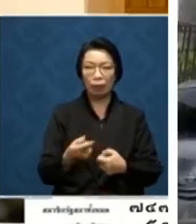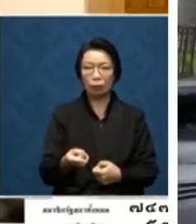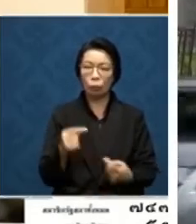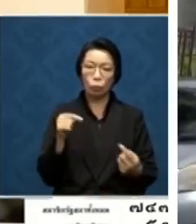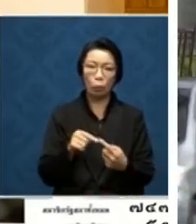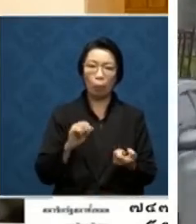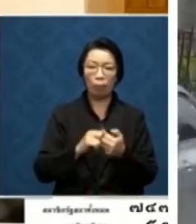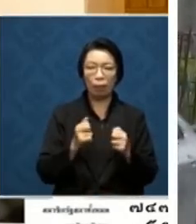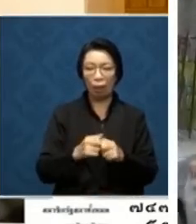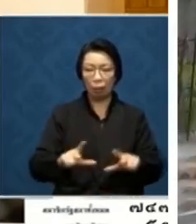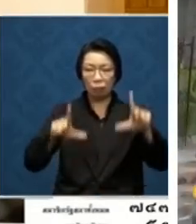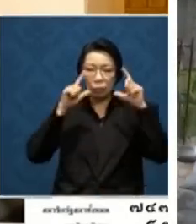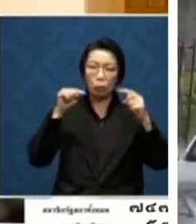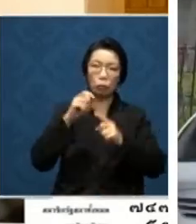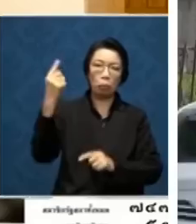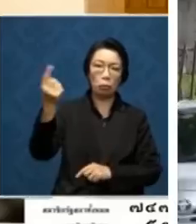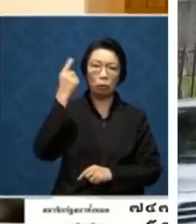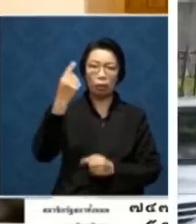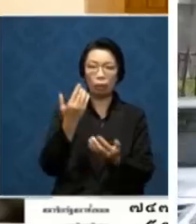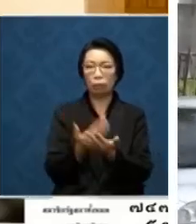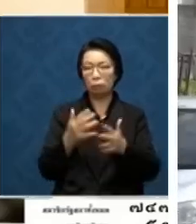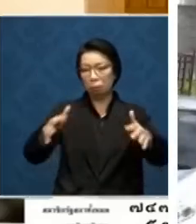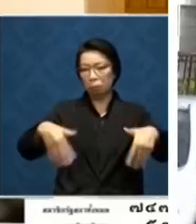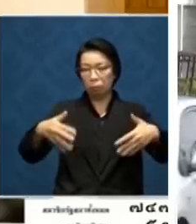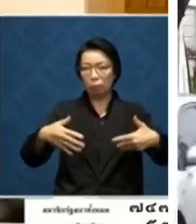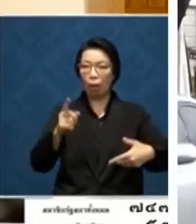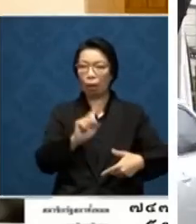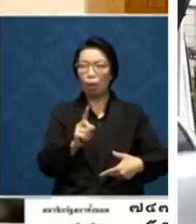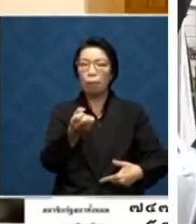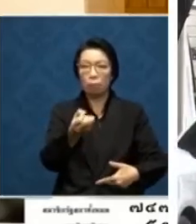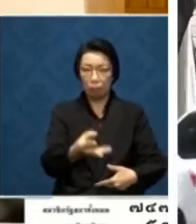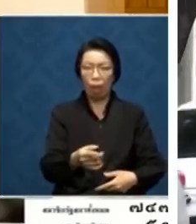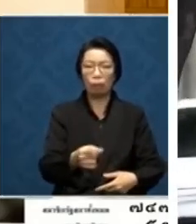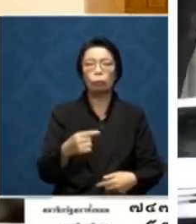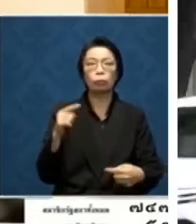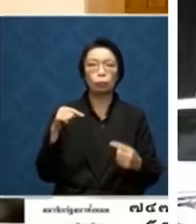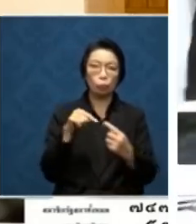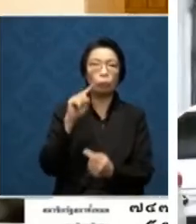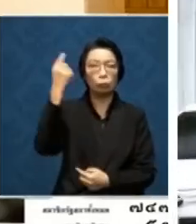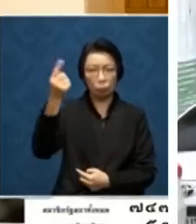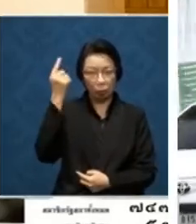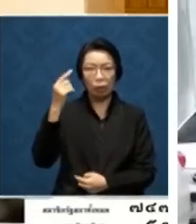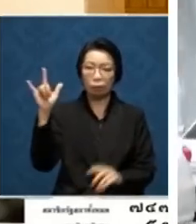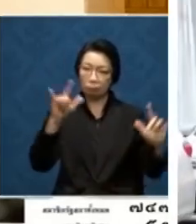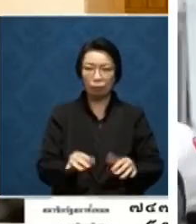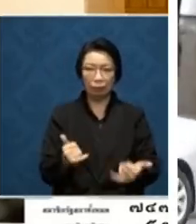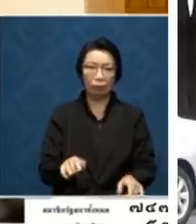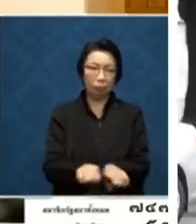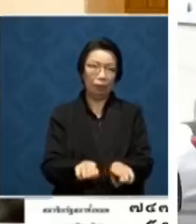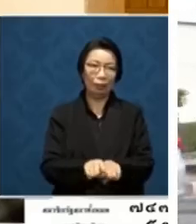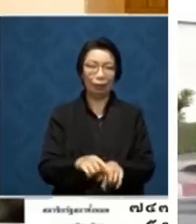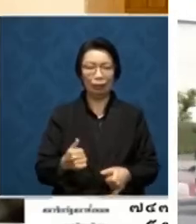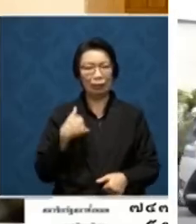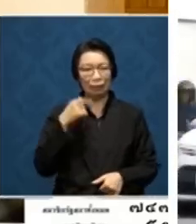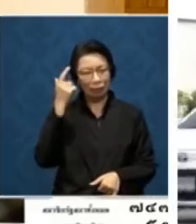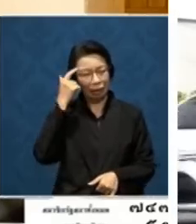ซึ่งประเทศเราเป็นประเทศที่มีรายได้หลักอย่างหนึ่งคือการท่องเที่ยวและการลงทุนเราก็